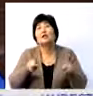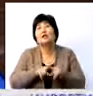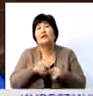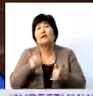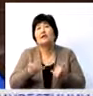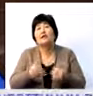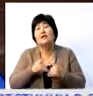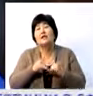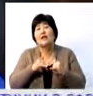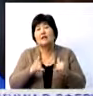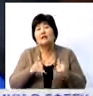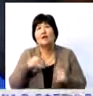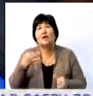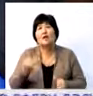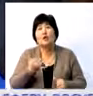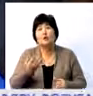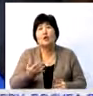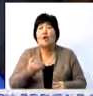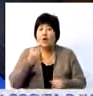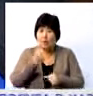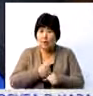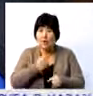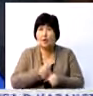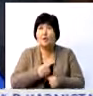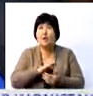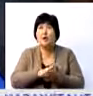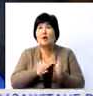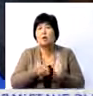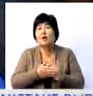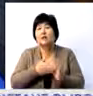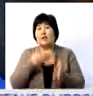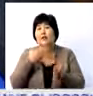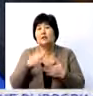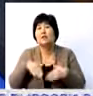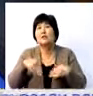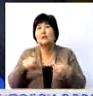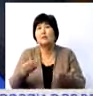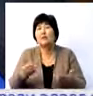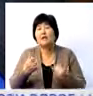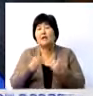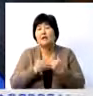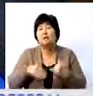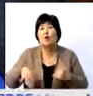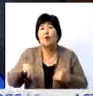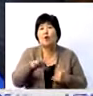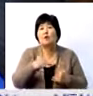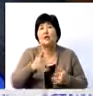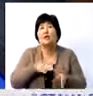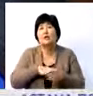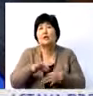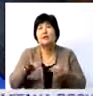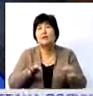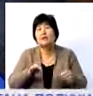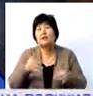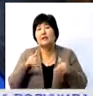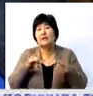възрази заинтересованост. Проработат и положительно решит вопрос предоставления земельного участка для реализации проекта